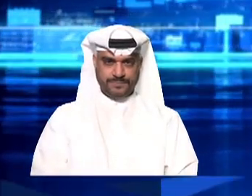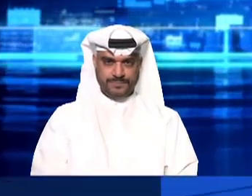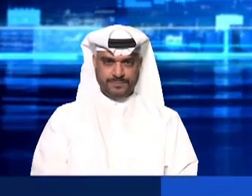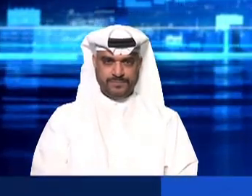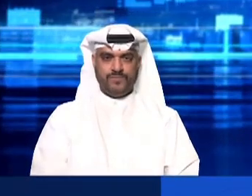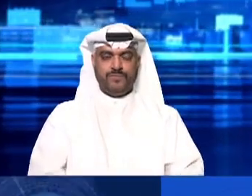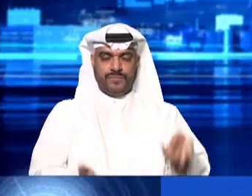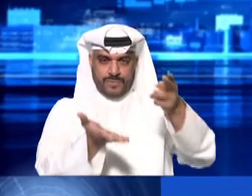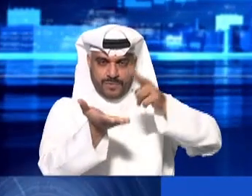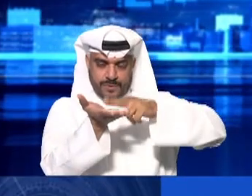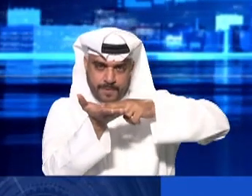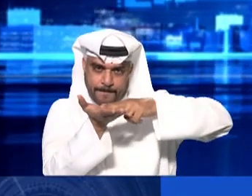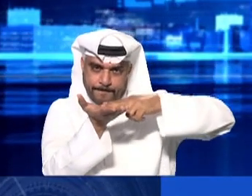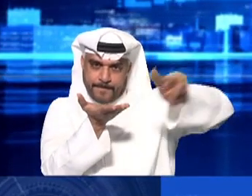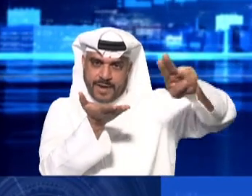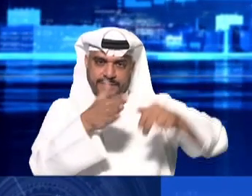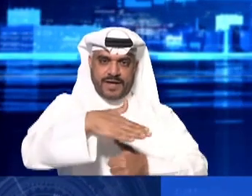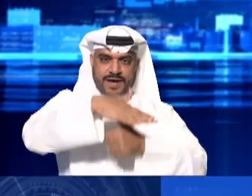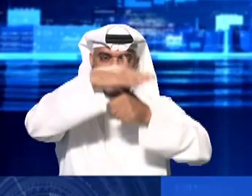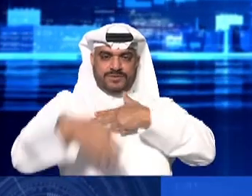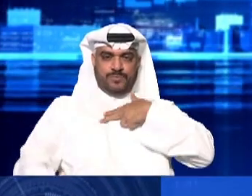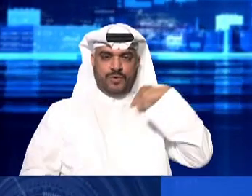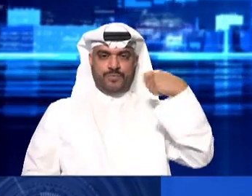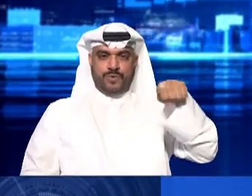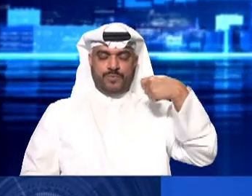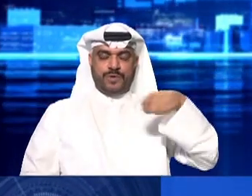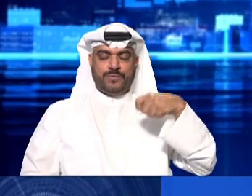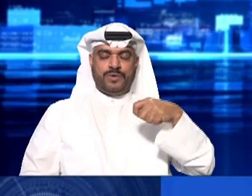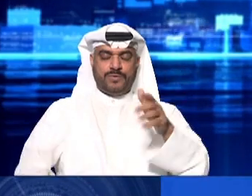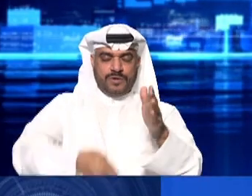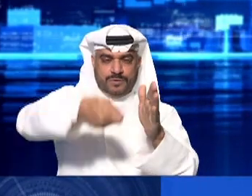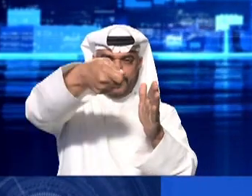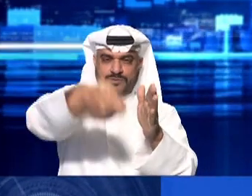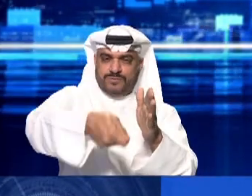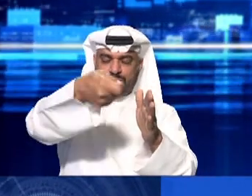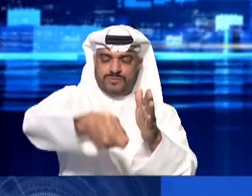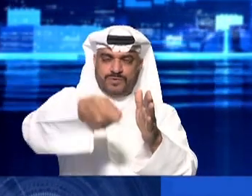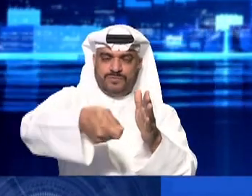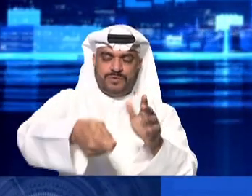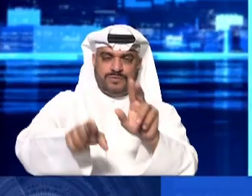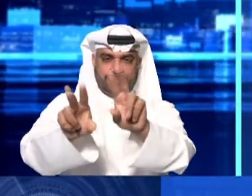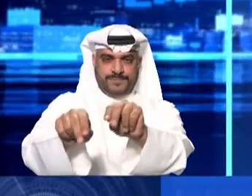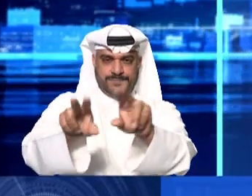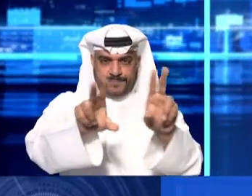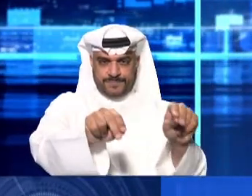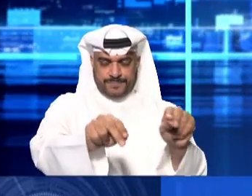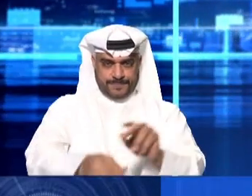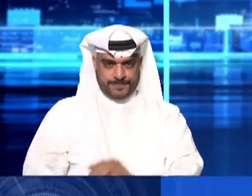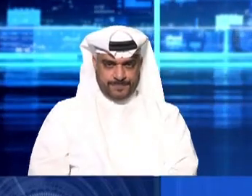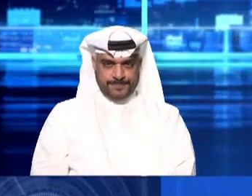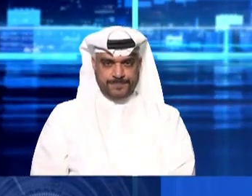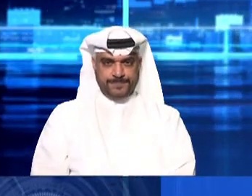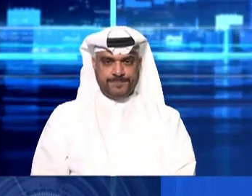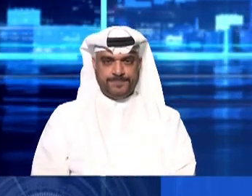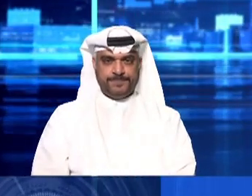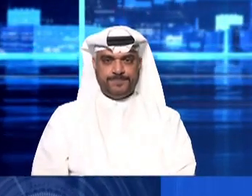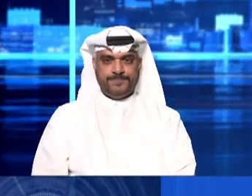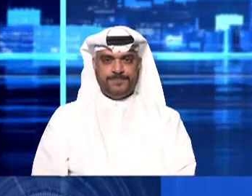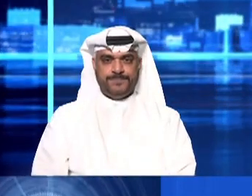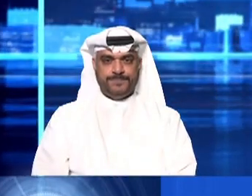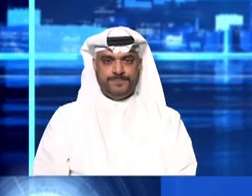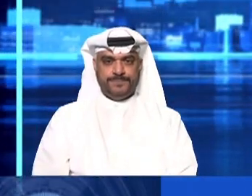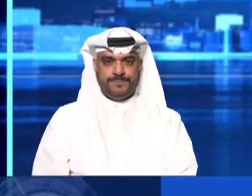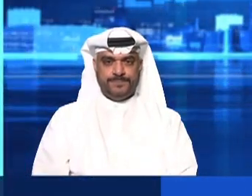كما بعث سمو الشيخ صباح خالد الحمد الصباح رئيس مجلس الوزراء حفظه الله ببرقية تعزية مماثلة.